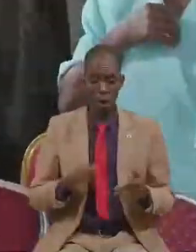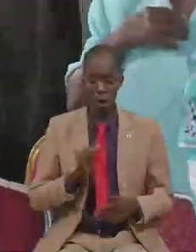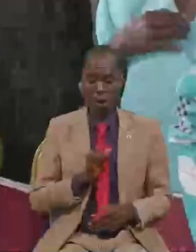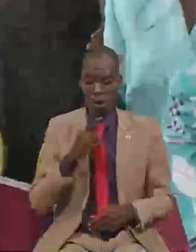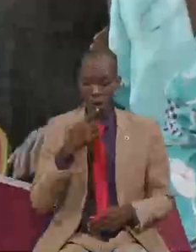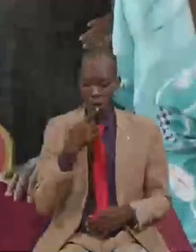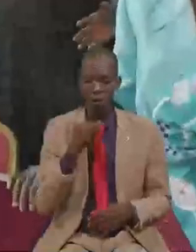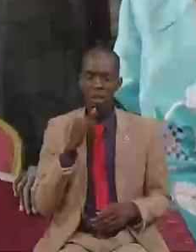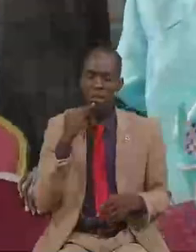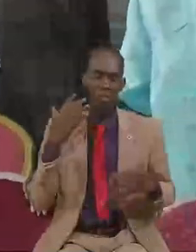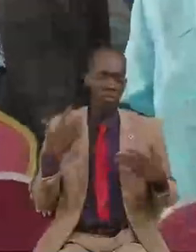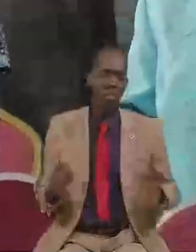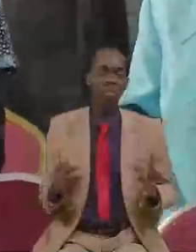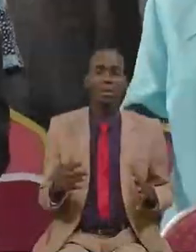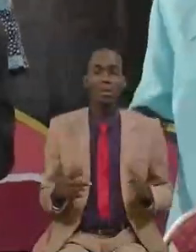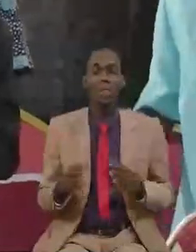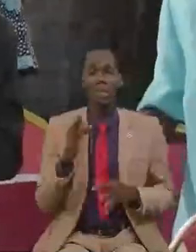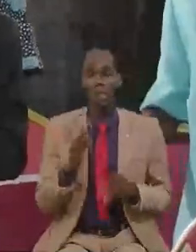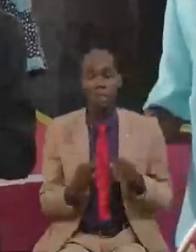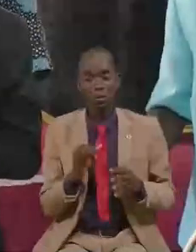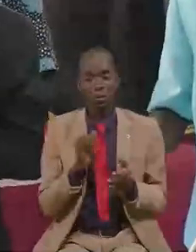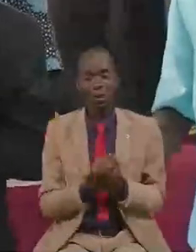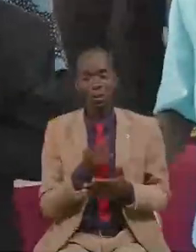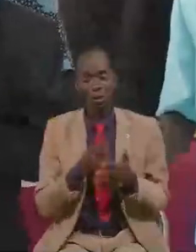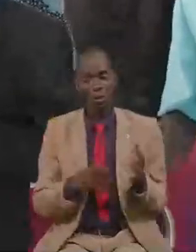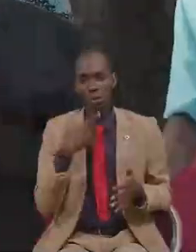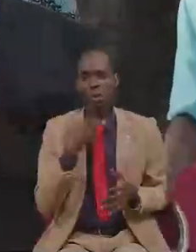dis. Même si ça va ruiner ta vie,